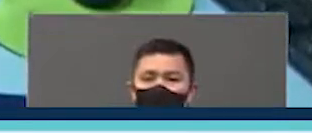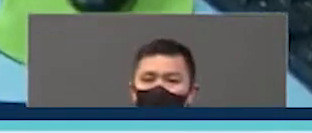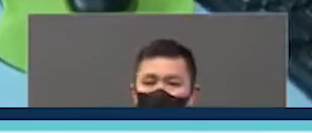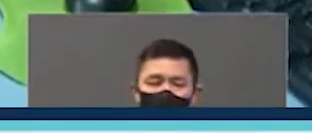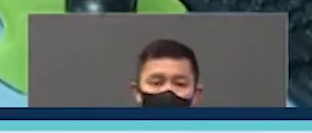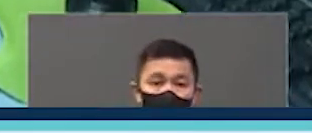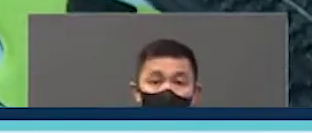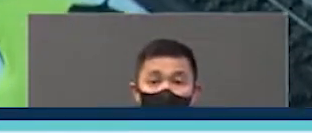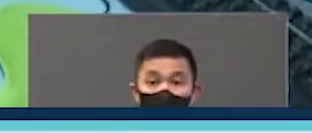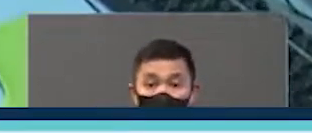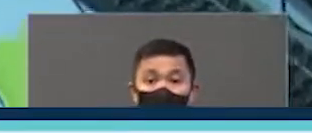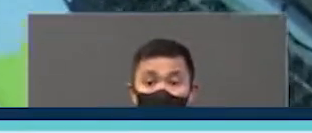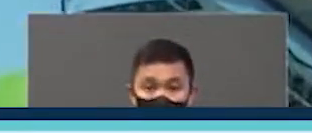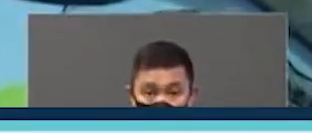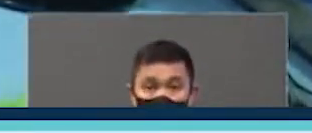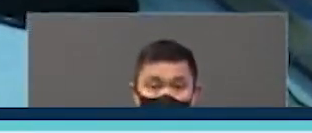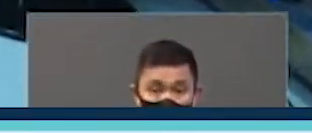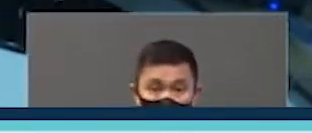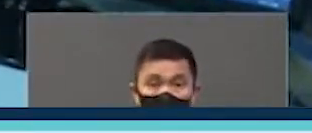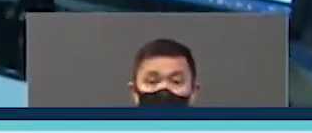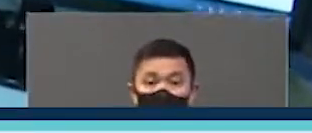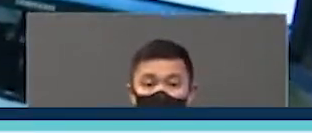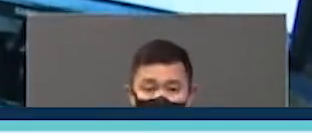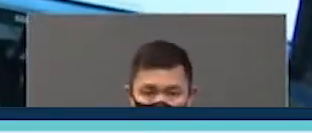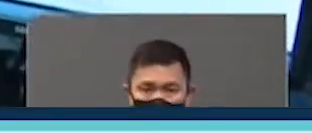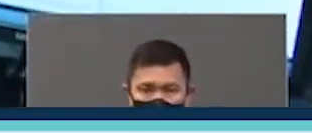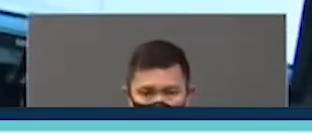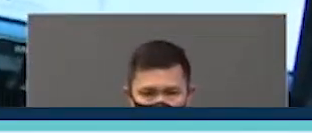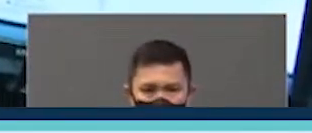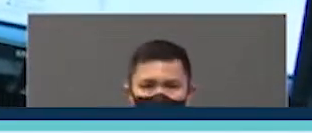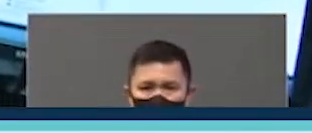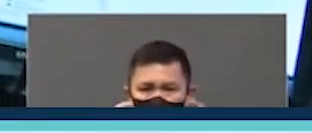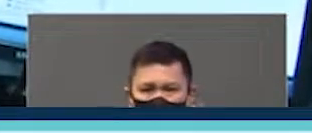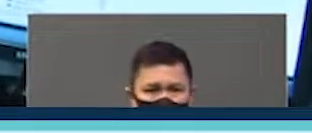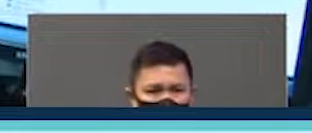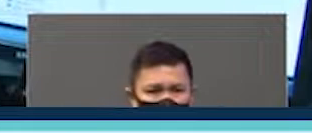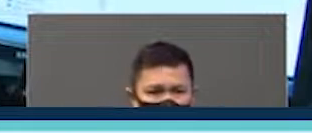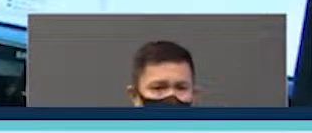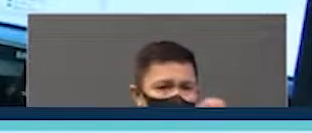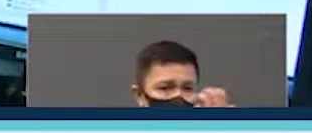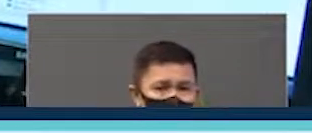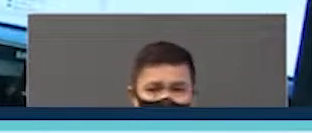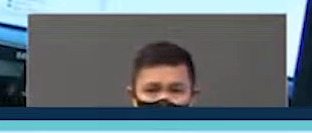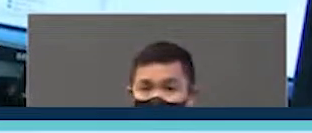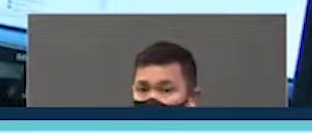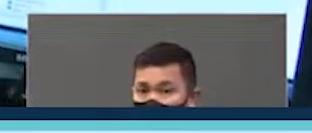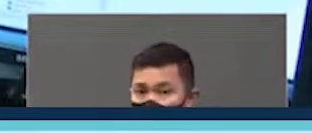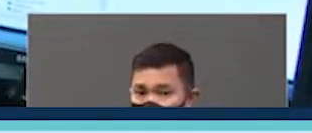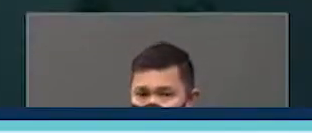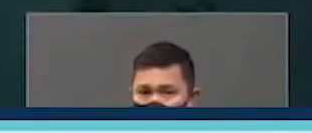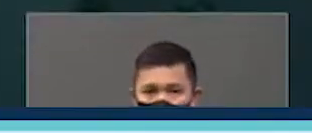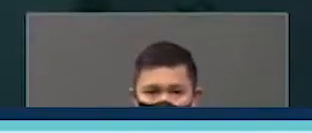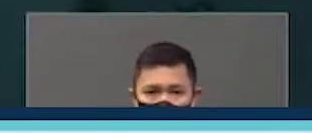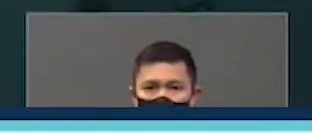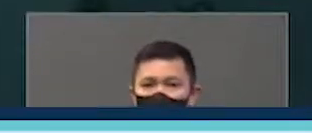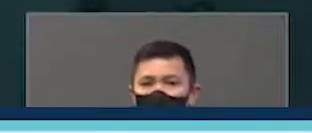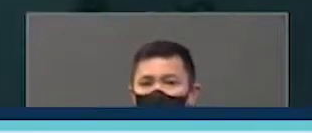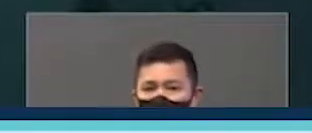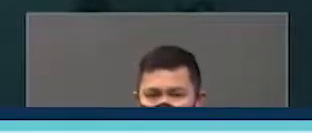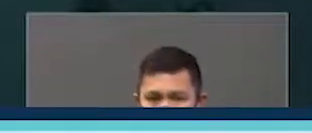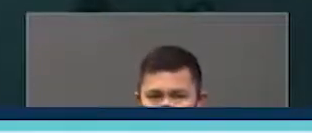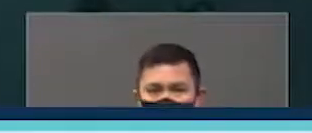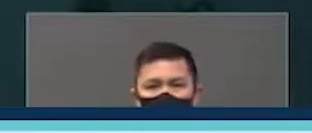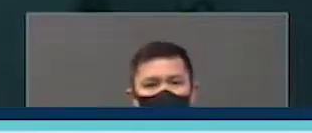ถ้ารัฐบาลมีความมุ่งมั่นที่ต้องการดูแลประชาชนผู้มีรายได้น้อยให้ได้มีที่อยู่อาศัยที่มั่นคงและ